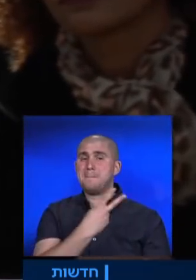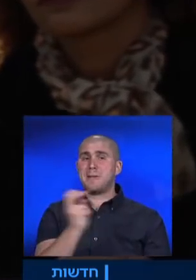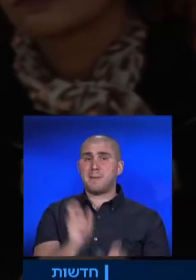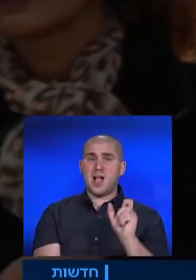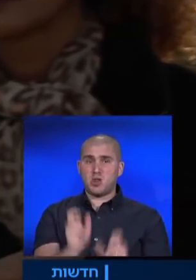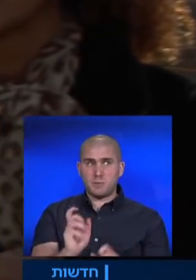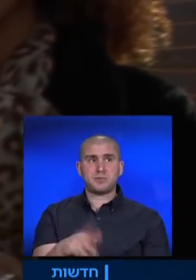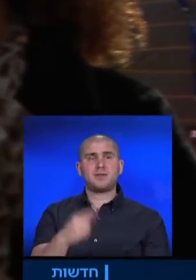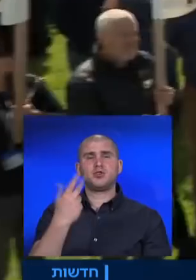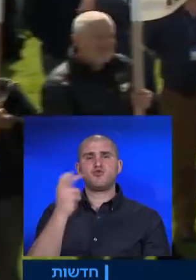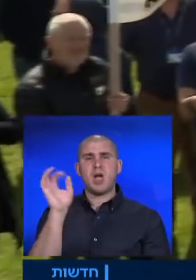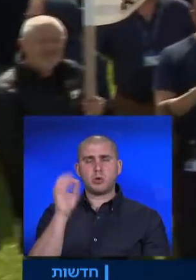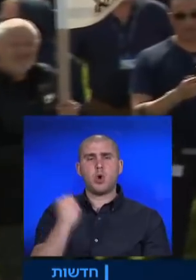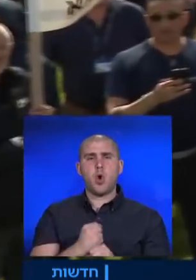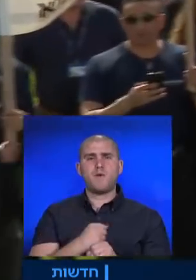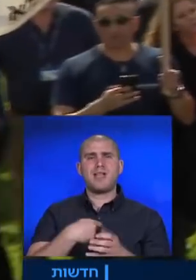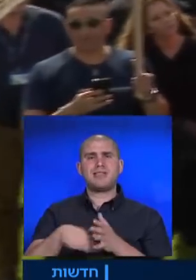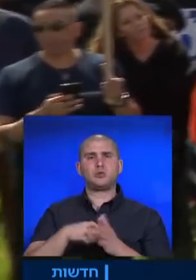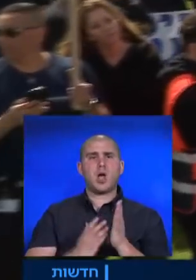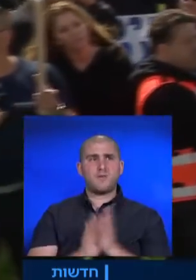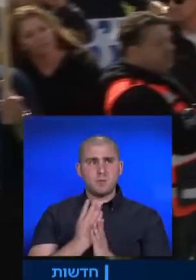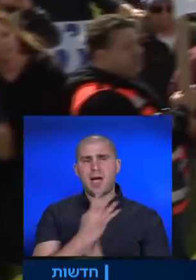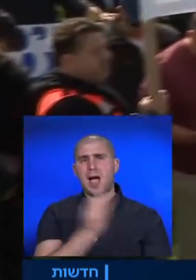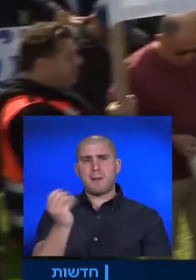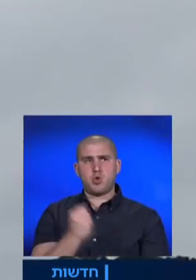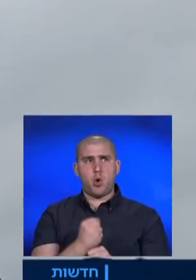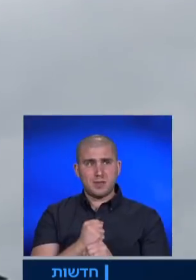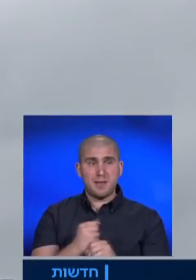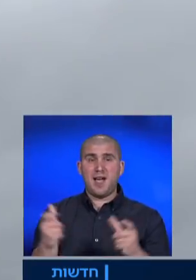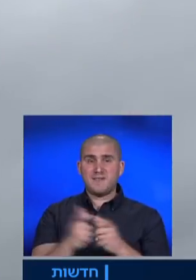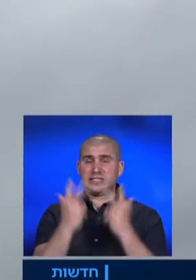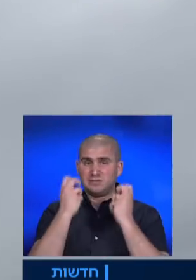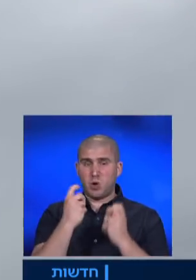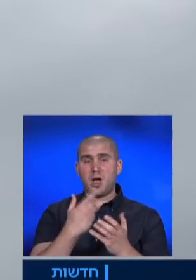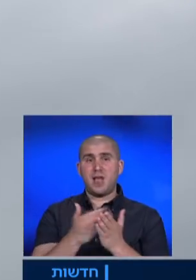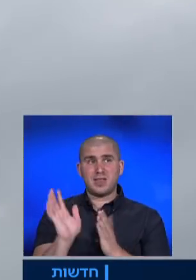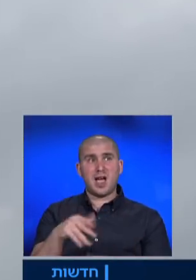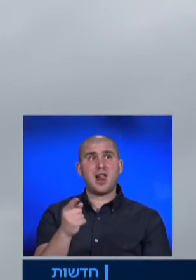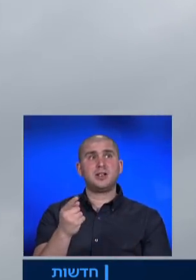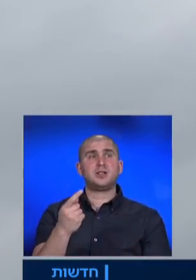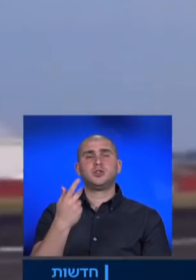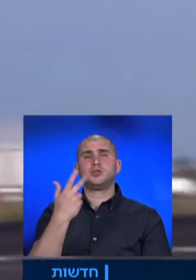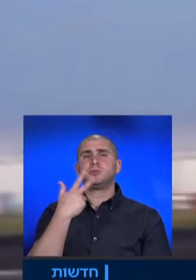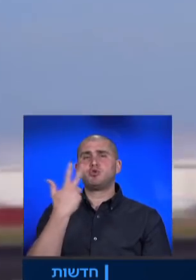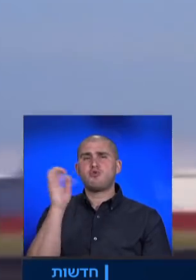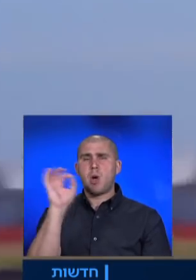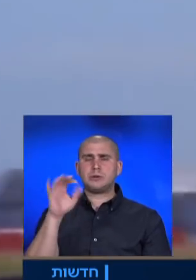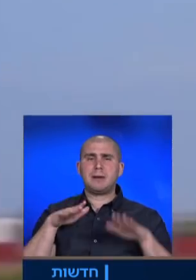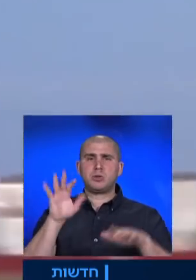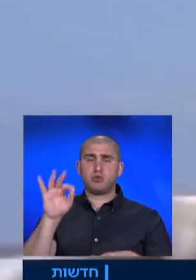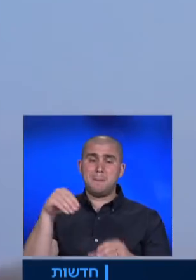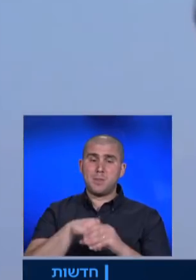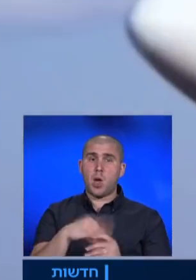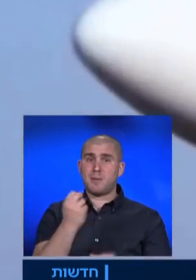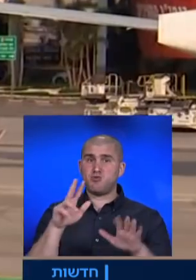מעובדי התחזוקה הקבועים, כ-400 עובדים. החברה גם צפויה לוותר על כמעט שליש ממטוסיה. בתוך 48 מטוסי הבוינג